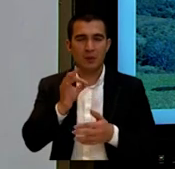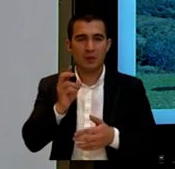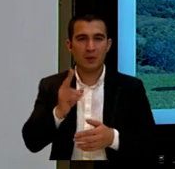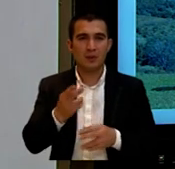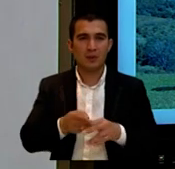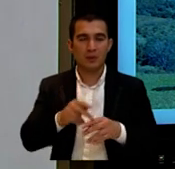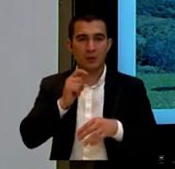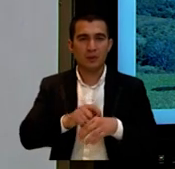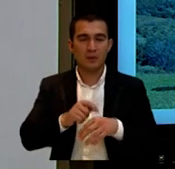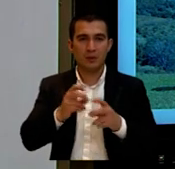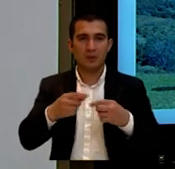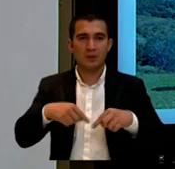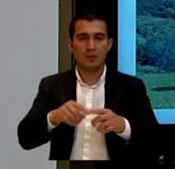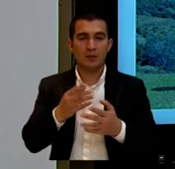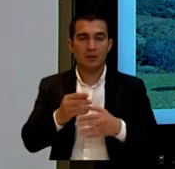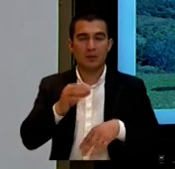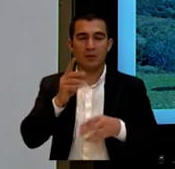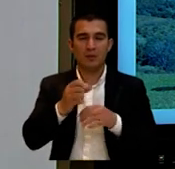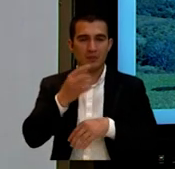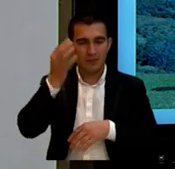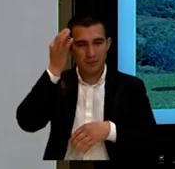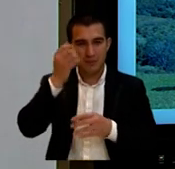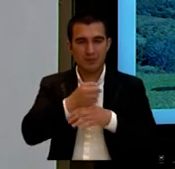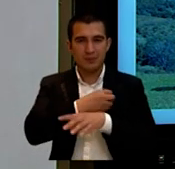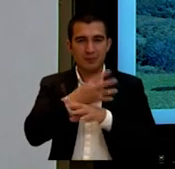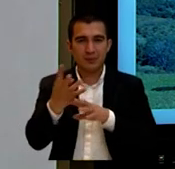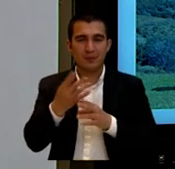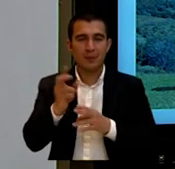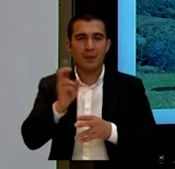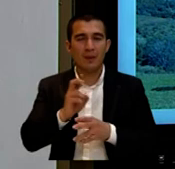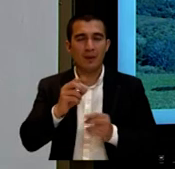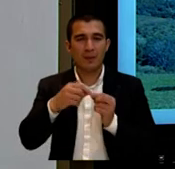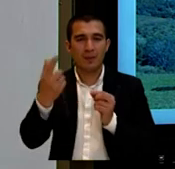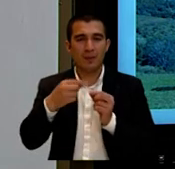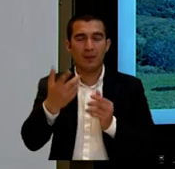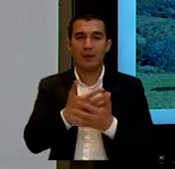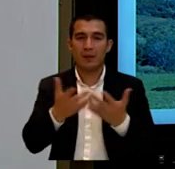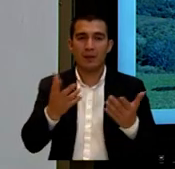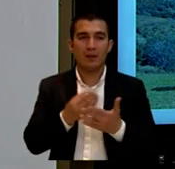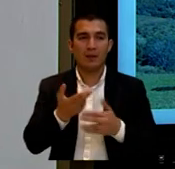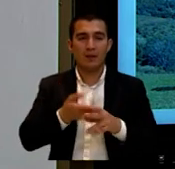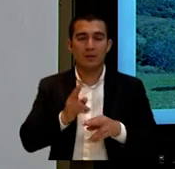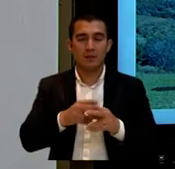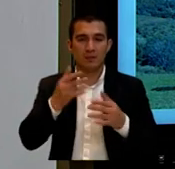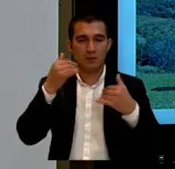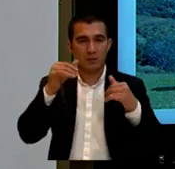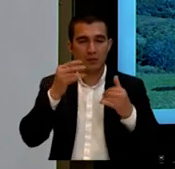өкеіки offsалtım Құштық епен Құғыдым